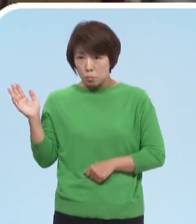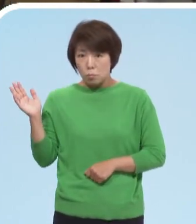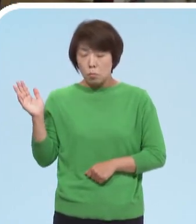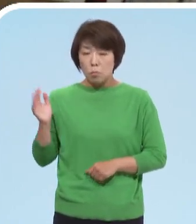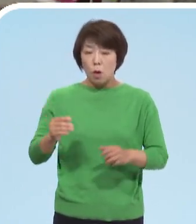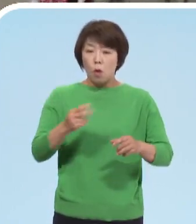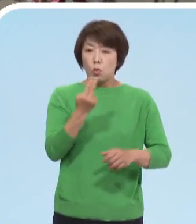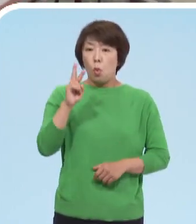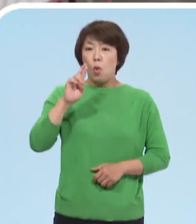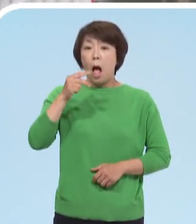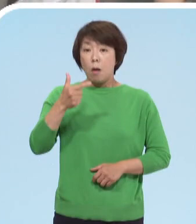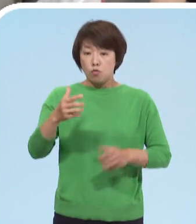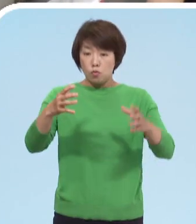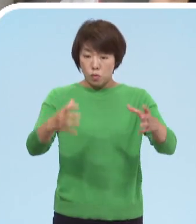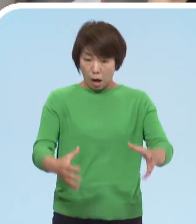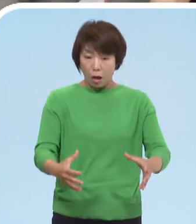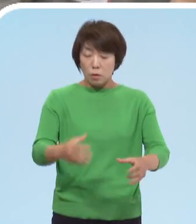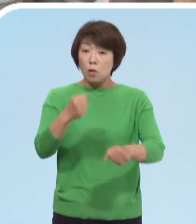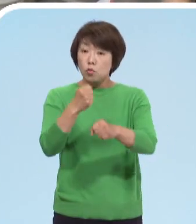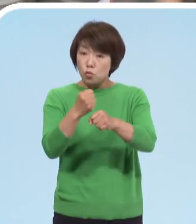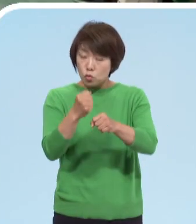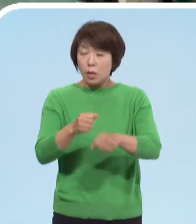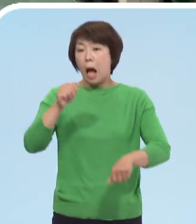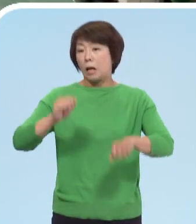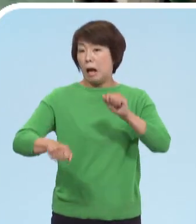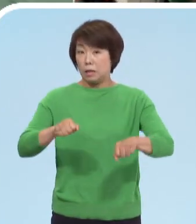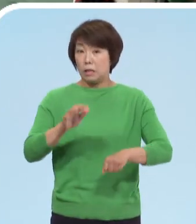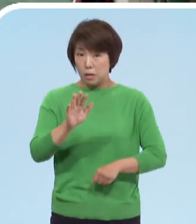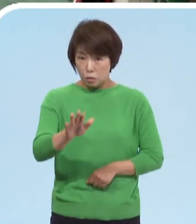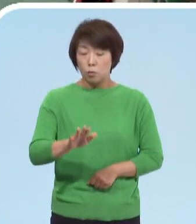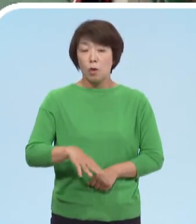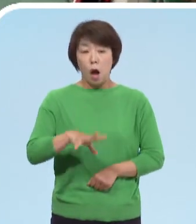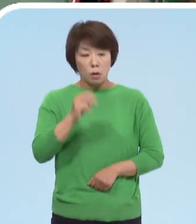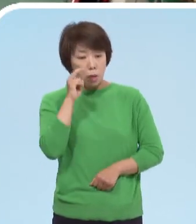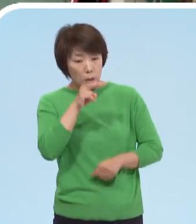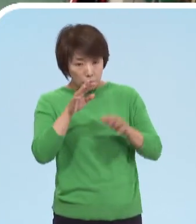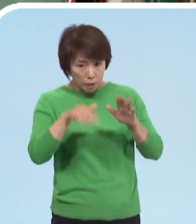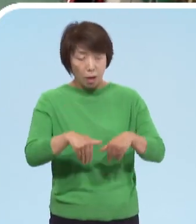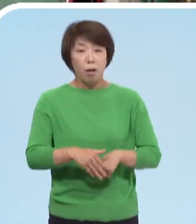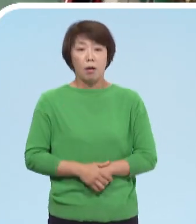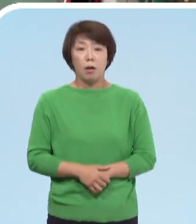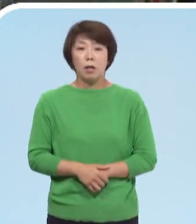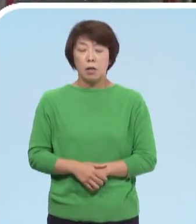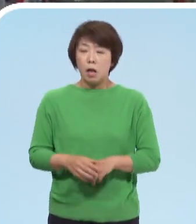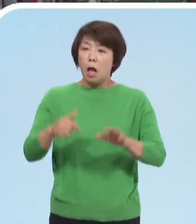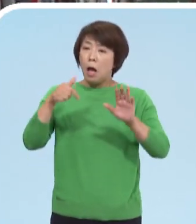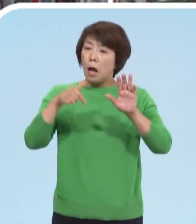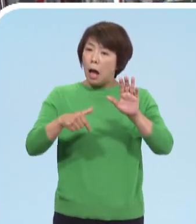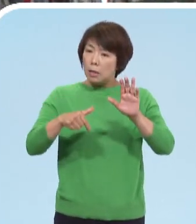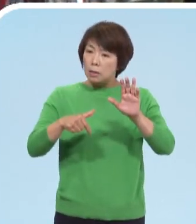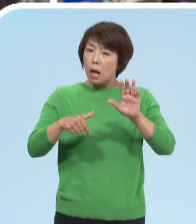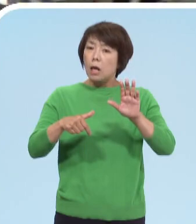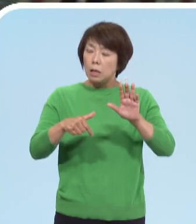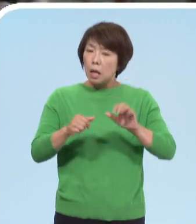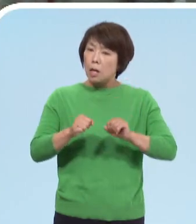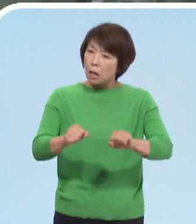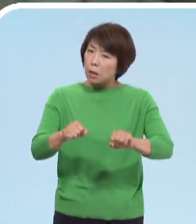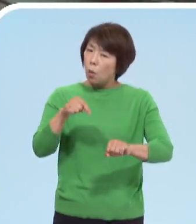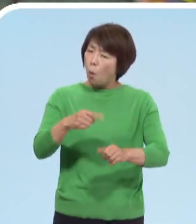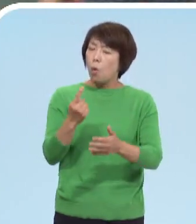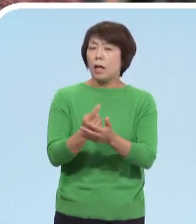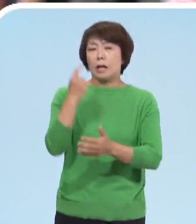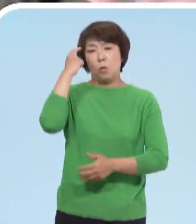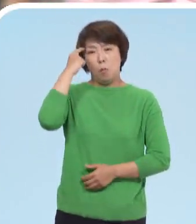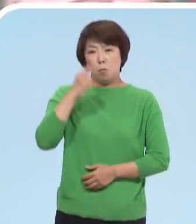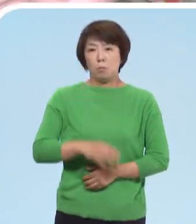ン？ はい、ドラム缶からできた楽器です。 初めて見ました、この楽器。僕 でしょ、関西でこんだけ揃ってるのはうちぐら